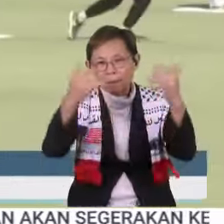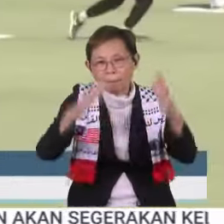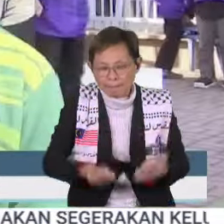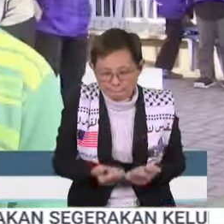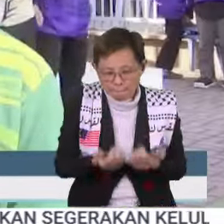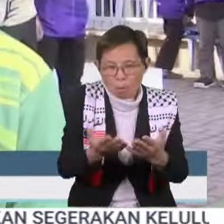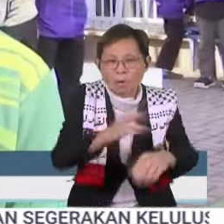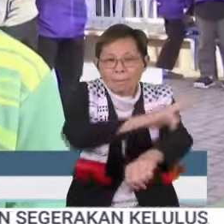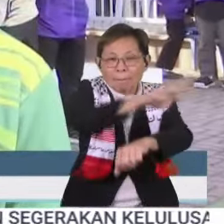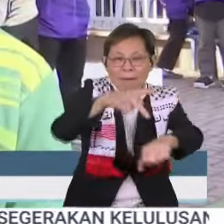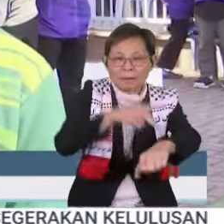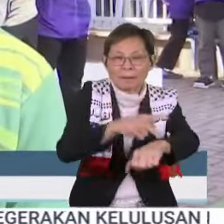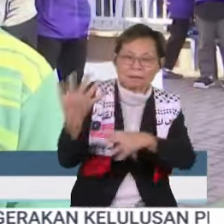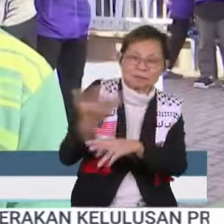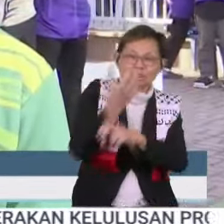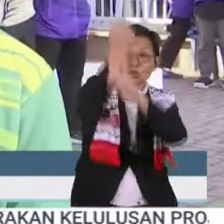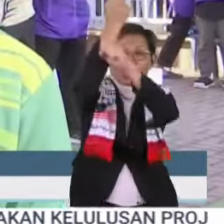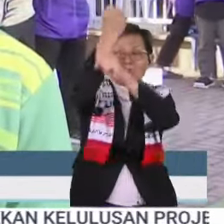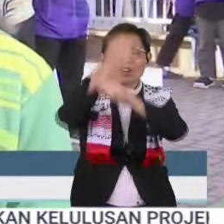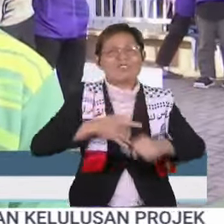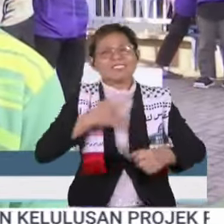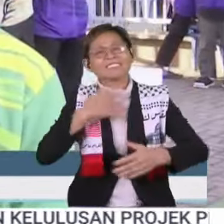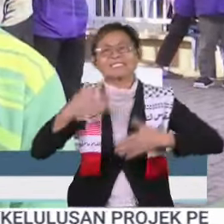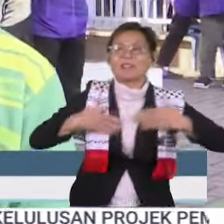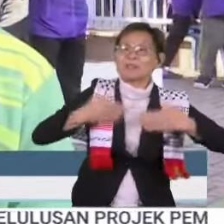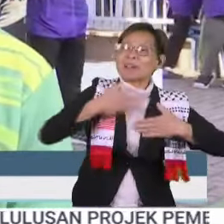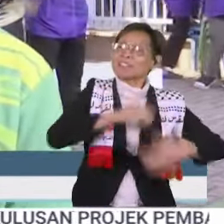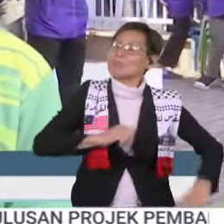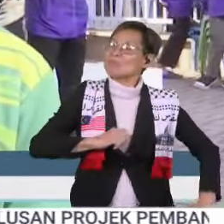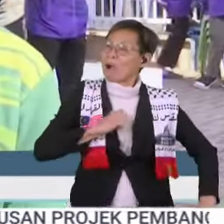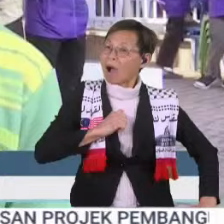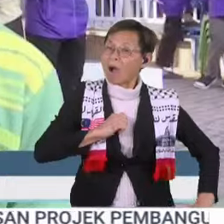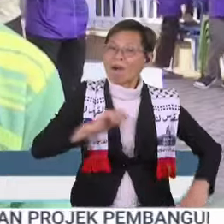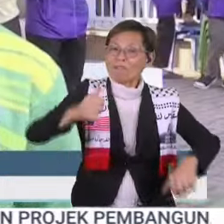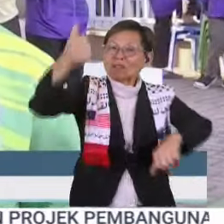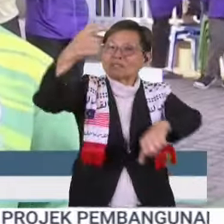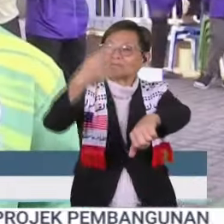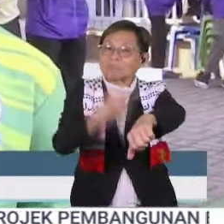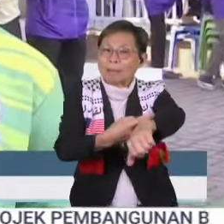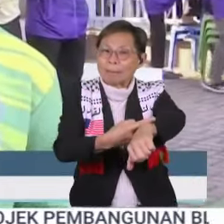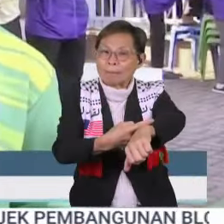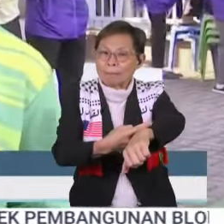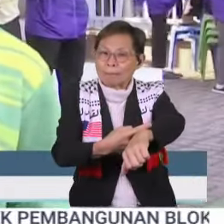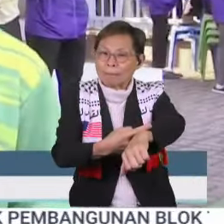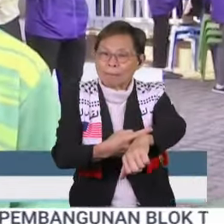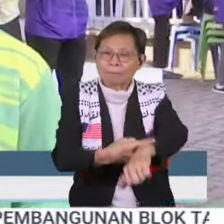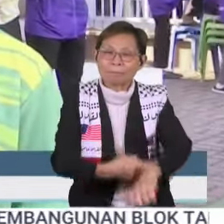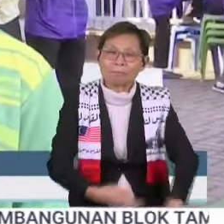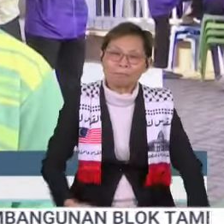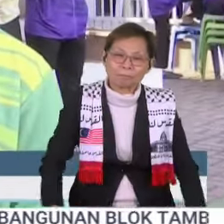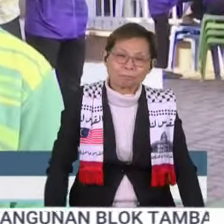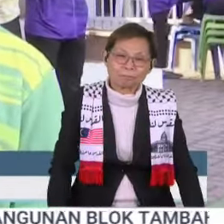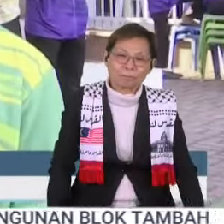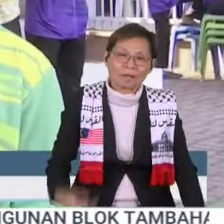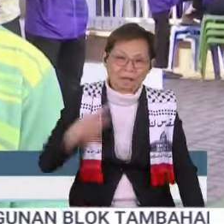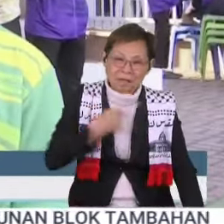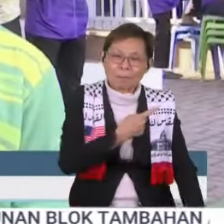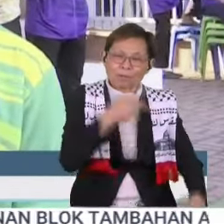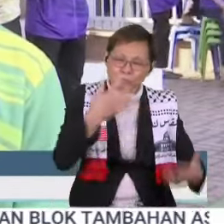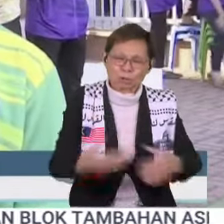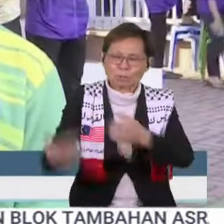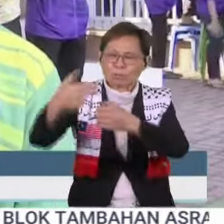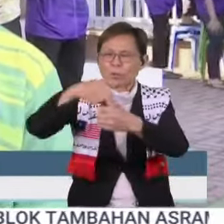Sabah. Menjadi juara ialah berasa sangat gembira dan bangga sebab ini emas pertama kami dalam sukan Saga sebab kami telah